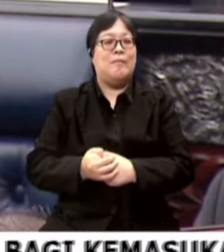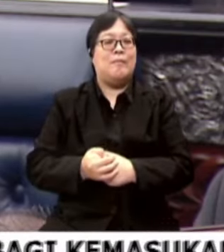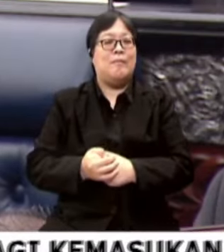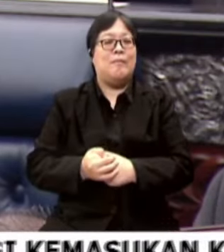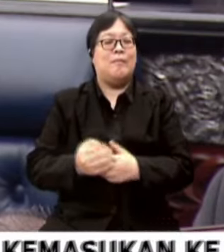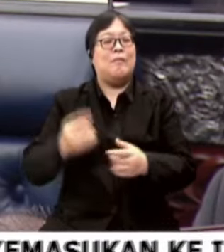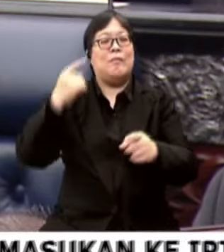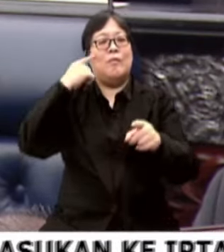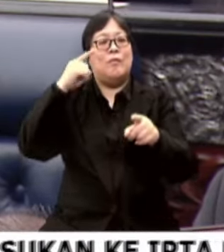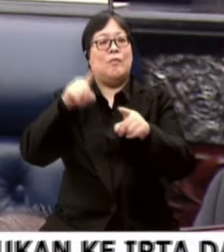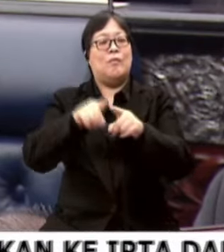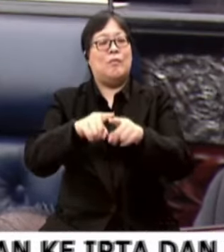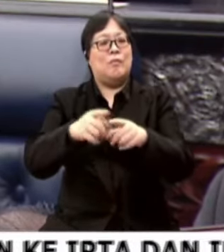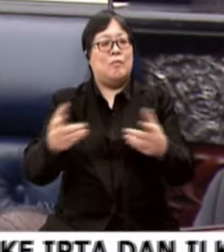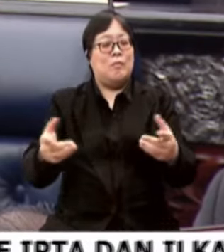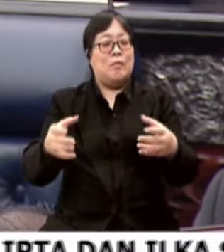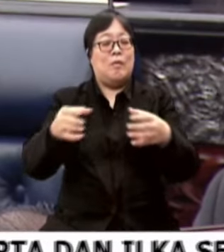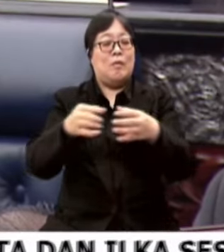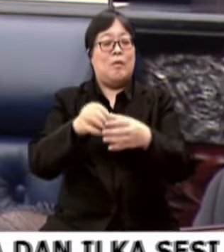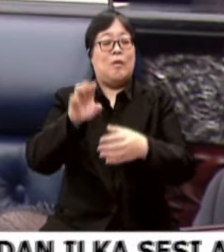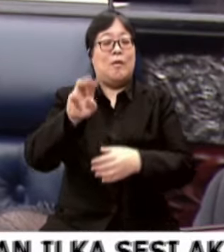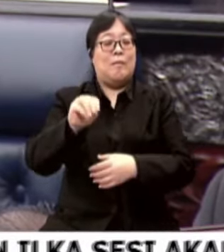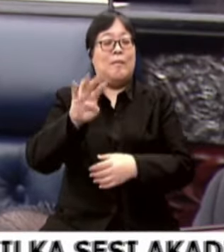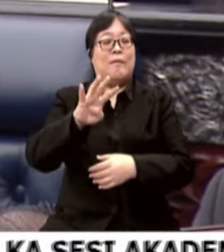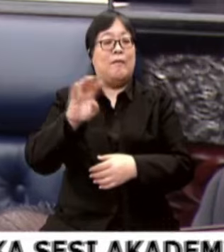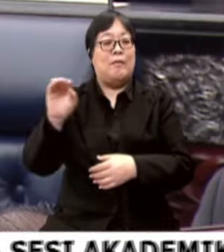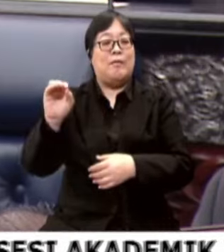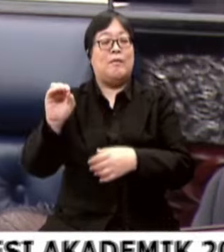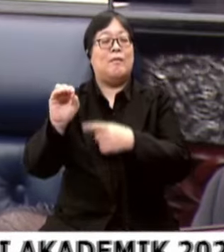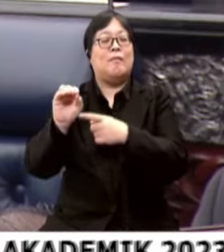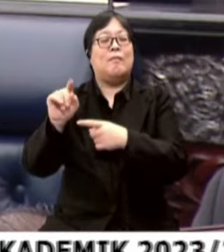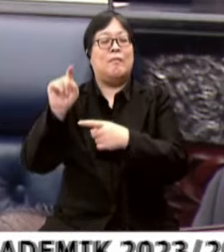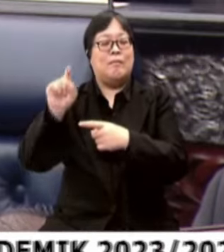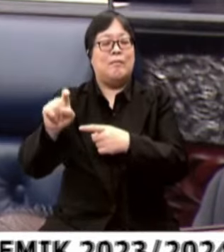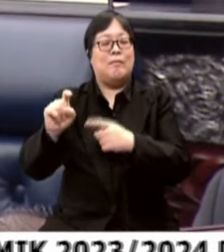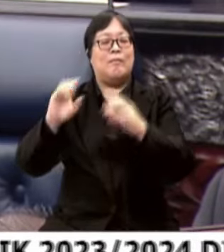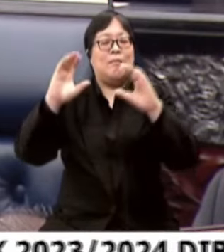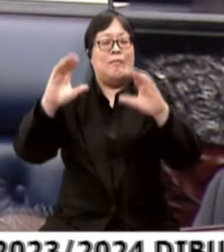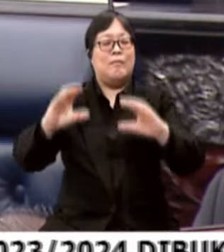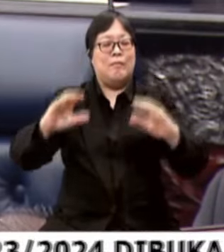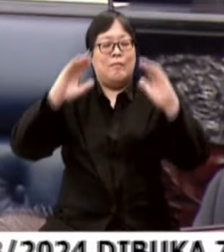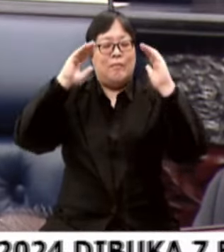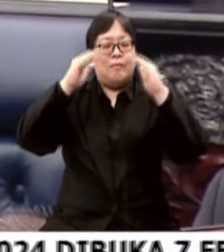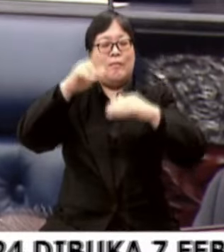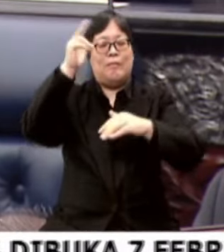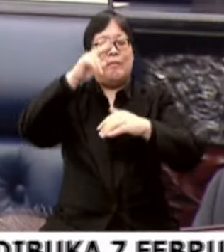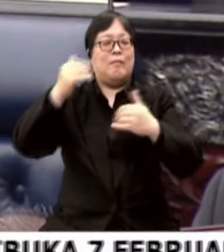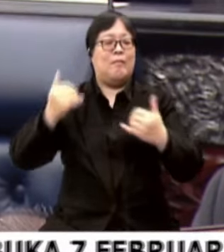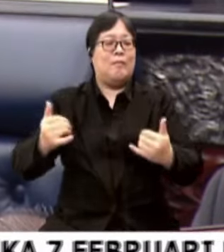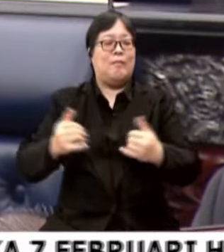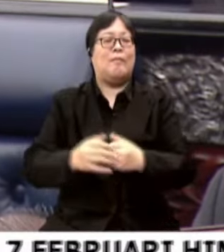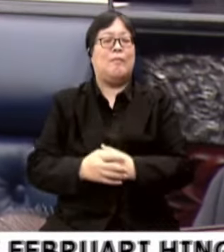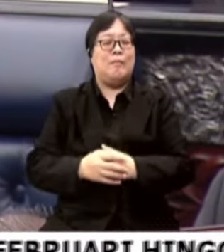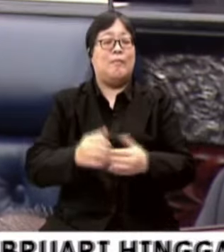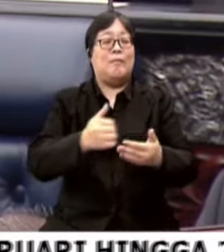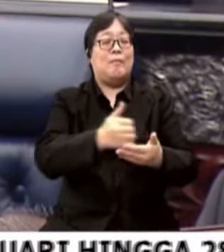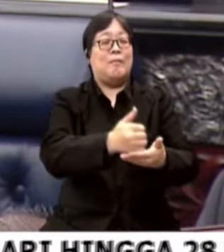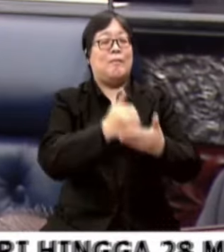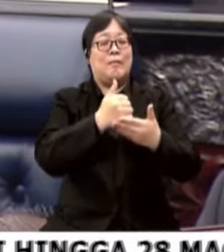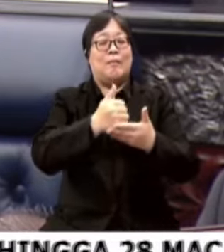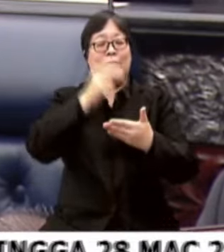setuju dengan saya bahwa gulungan M4 ini memerlukan penelitian dan perhatian kerajaan karena bantuan yang